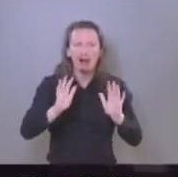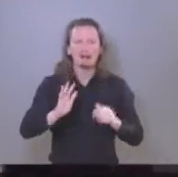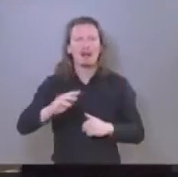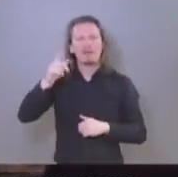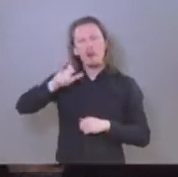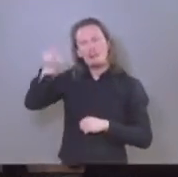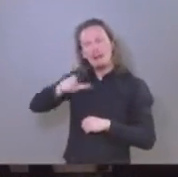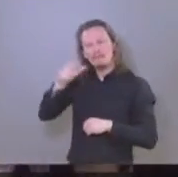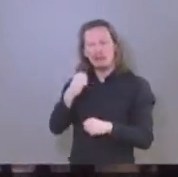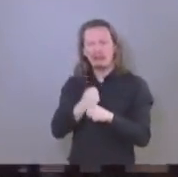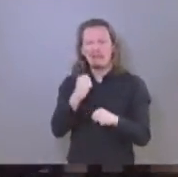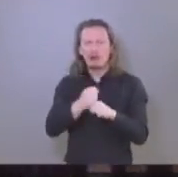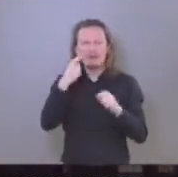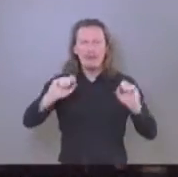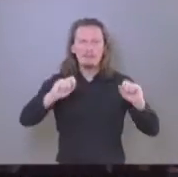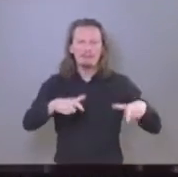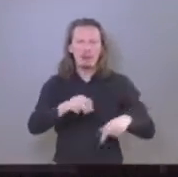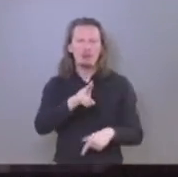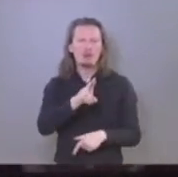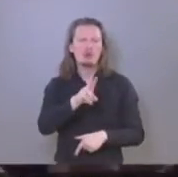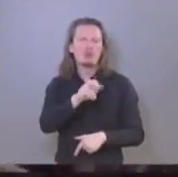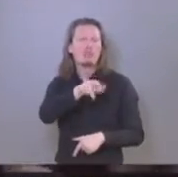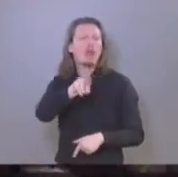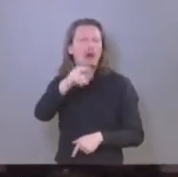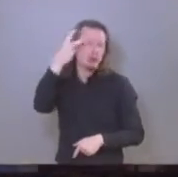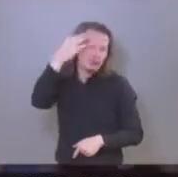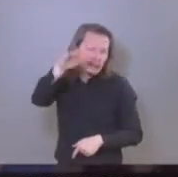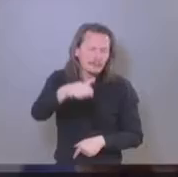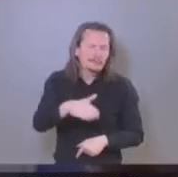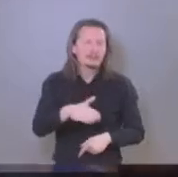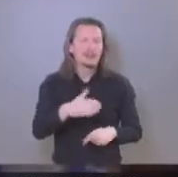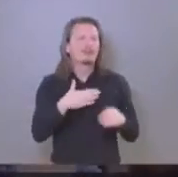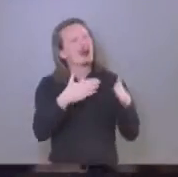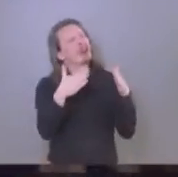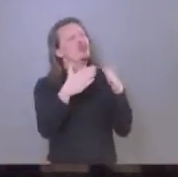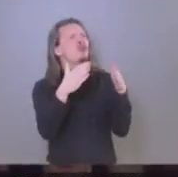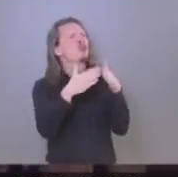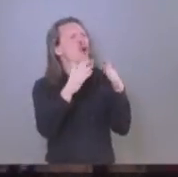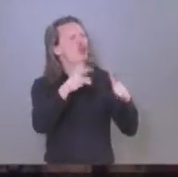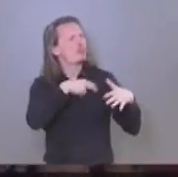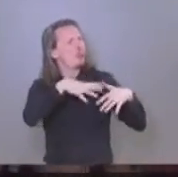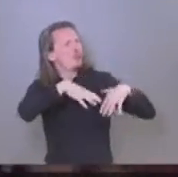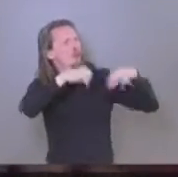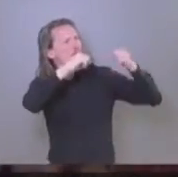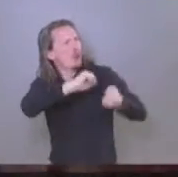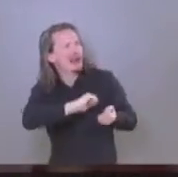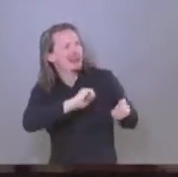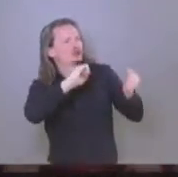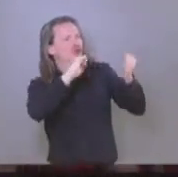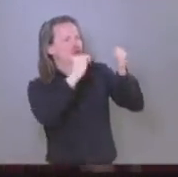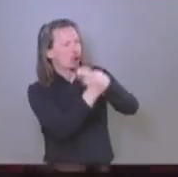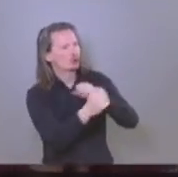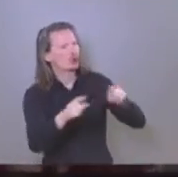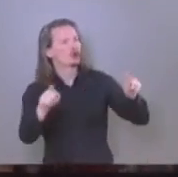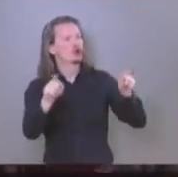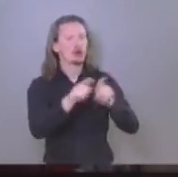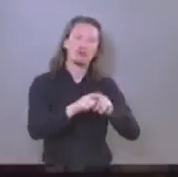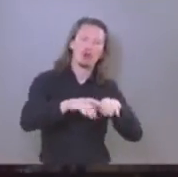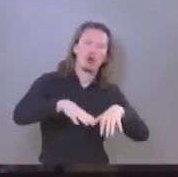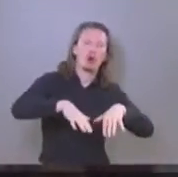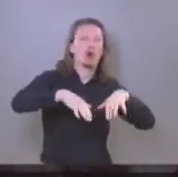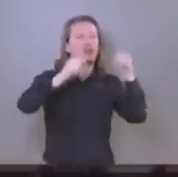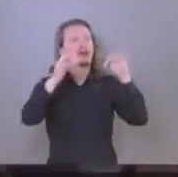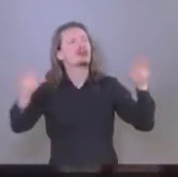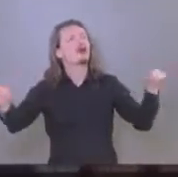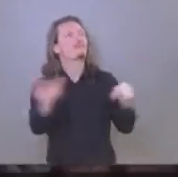plateforme Uber, vous avez compris, puissent demander que leur emploi soit requalifié comme un emploi à